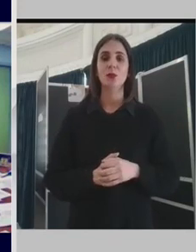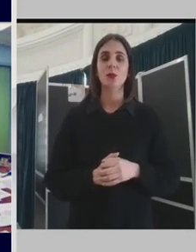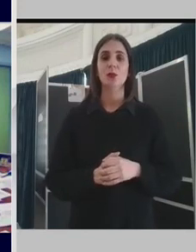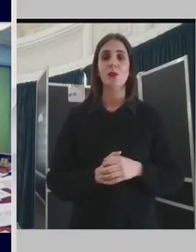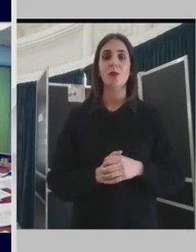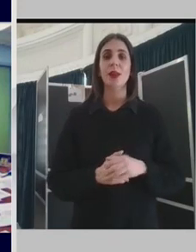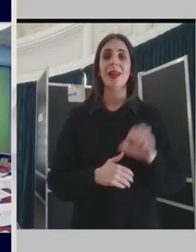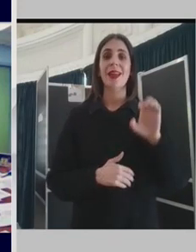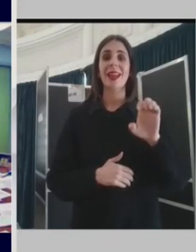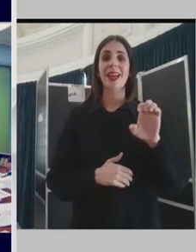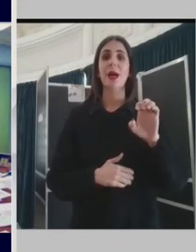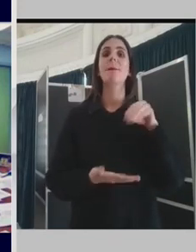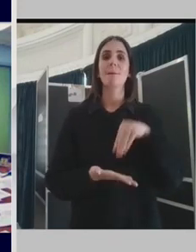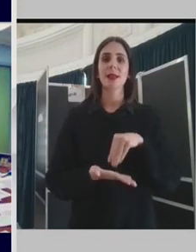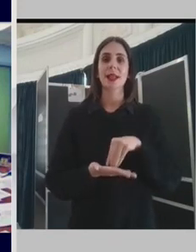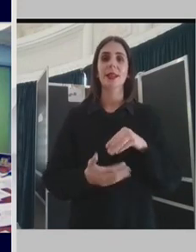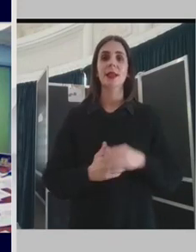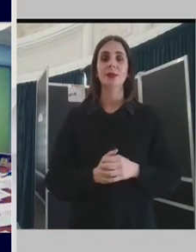Ecca?